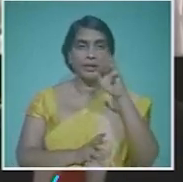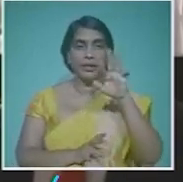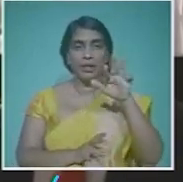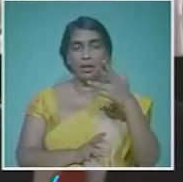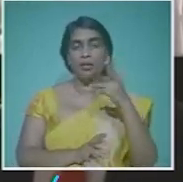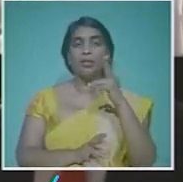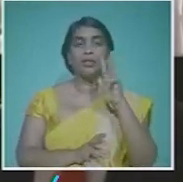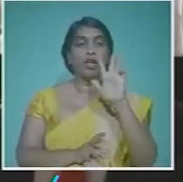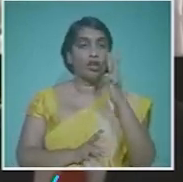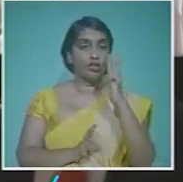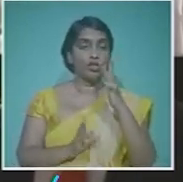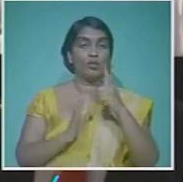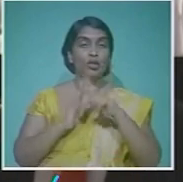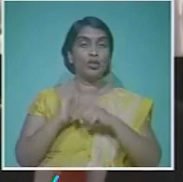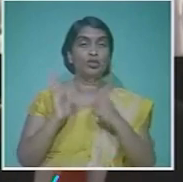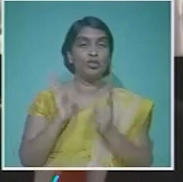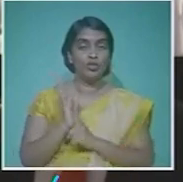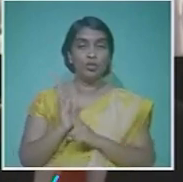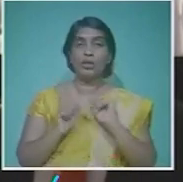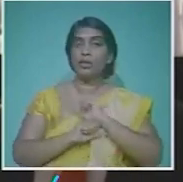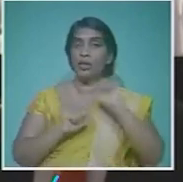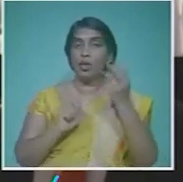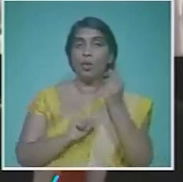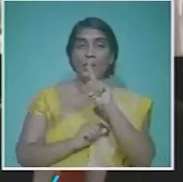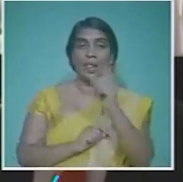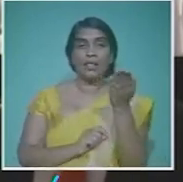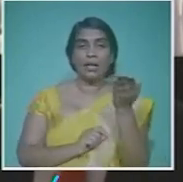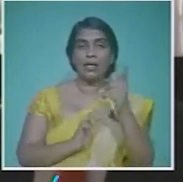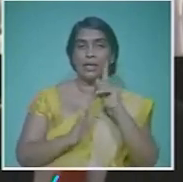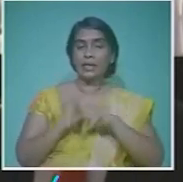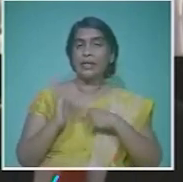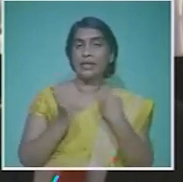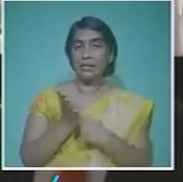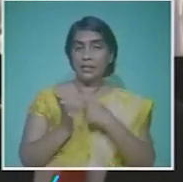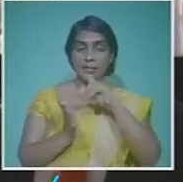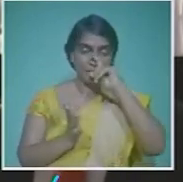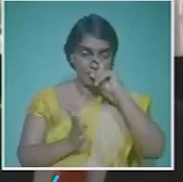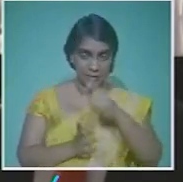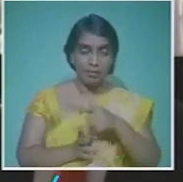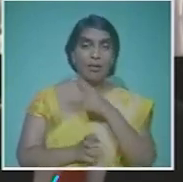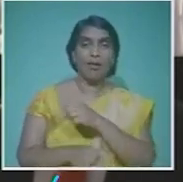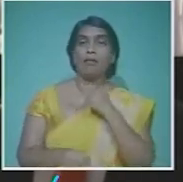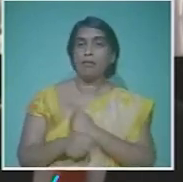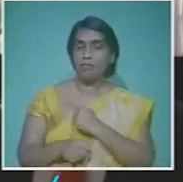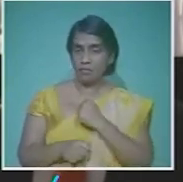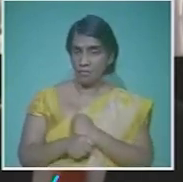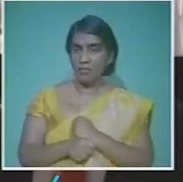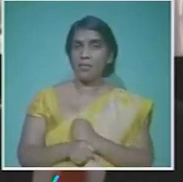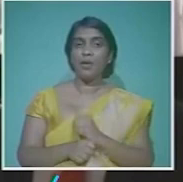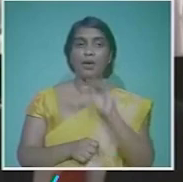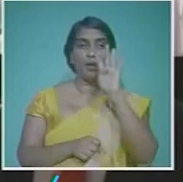ජූලි වර්ජණය රුපියල් 10යි ඉල්ලුවේ JR ජයවර්ධනගරු ජනාධිපතිතුමාගේ ආණ්ඩුව